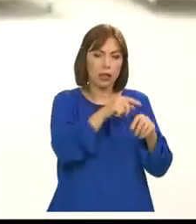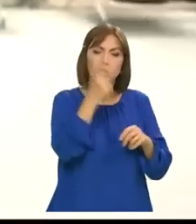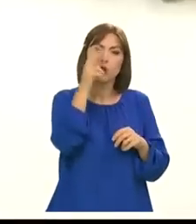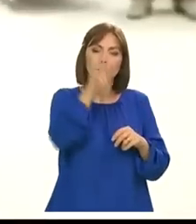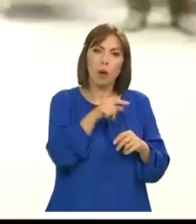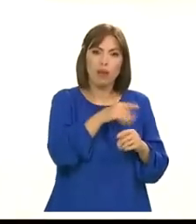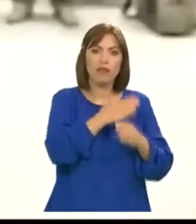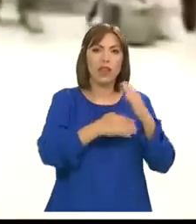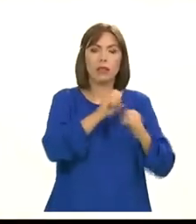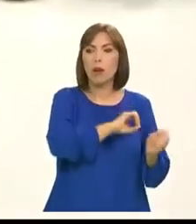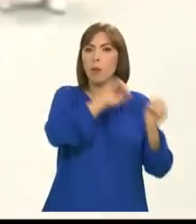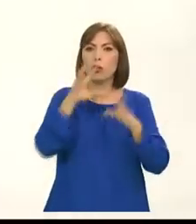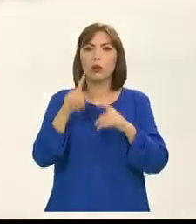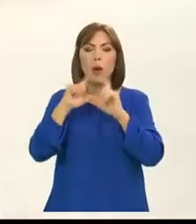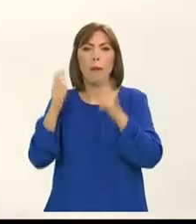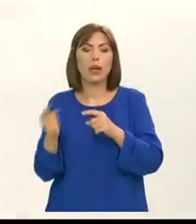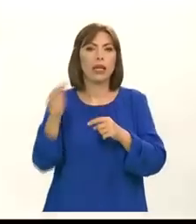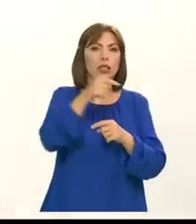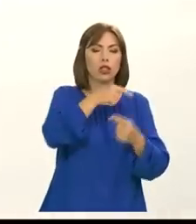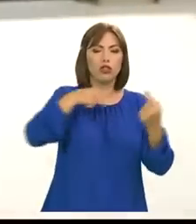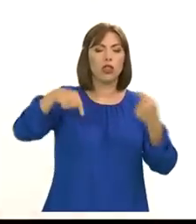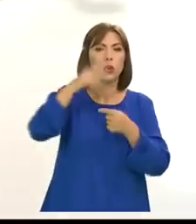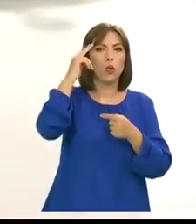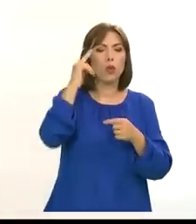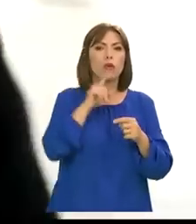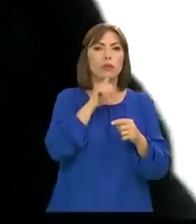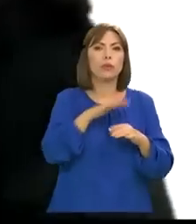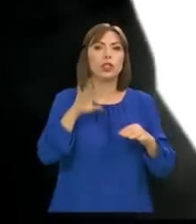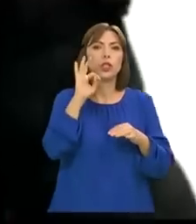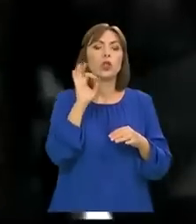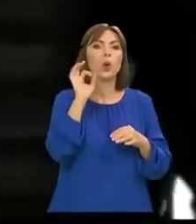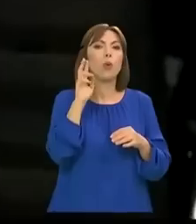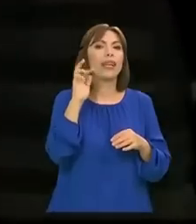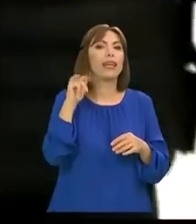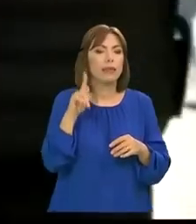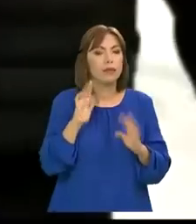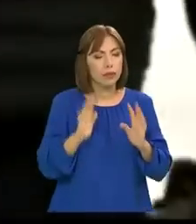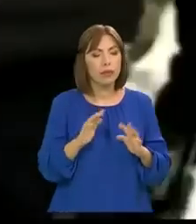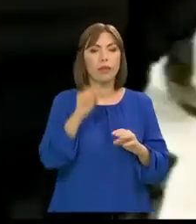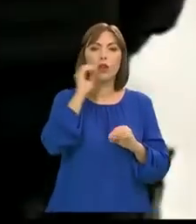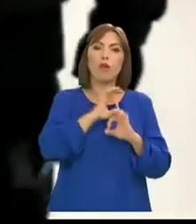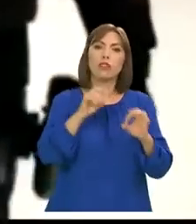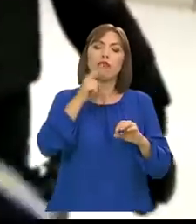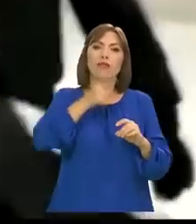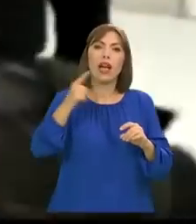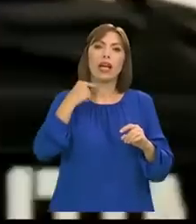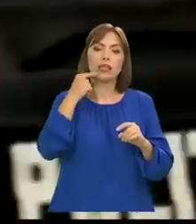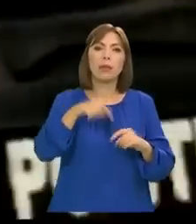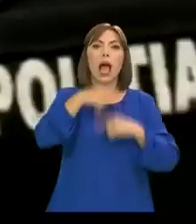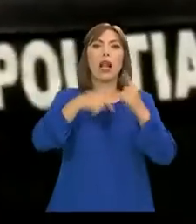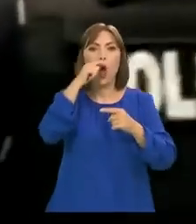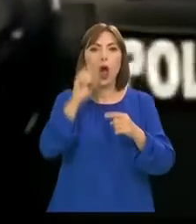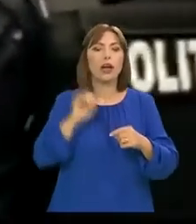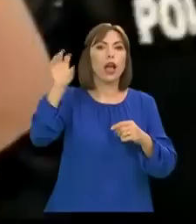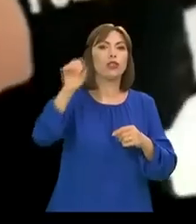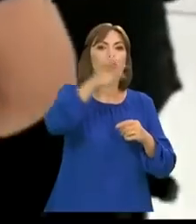Victima era mutată dintr-un apartament în altul, într-un circuit cunoscut cu denumirea de Turing. Practic, în fiecare săptămână era mutată în alt oraș, în